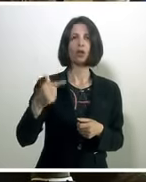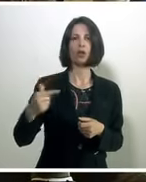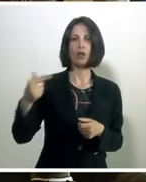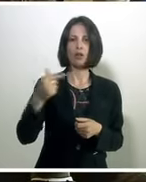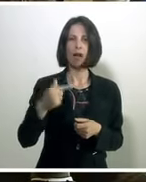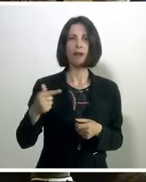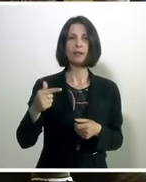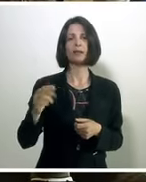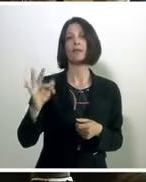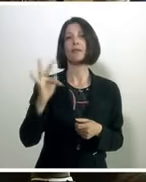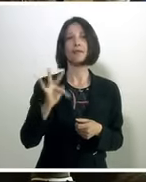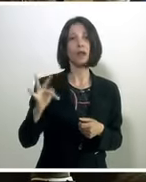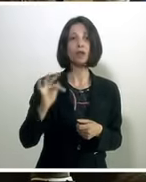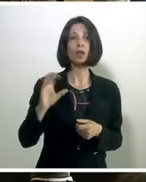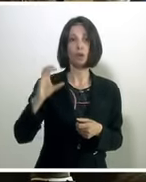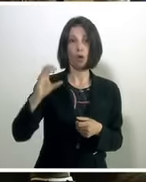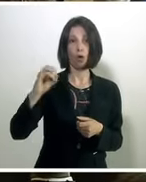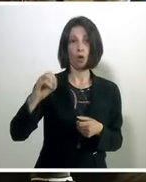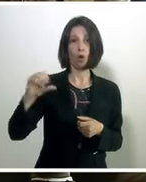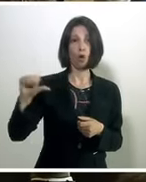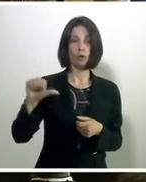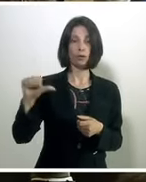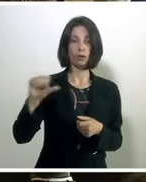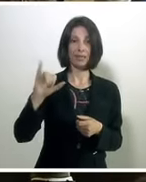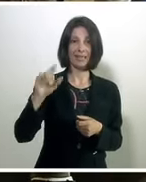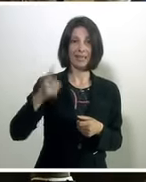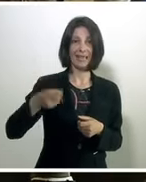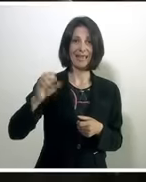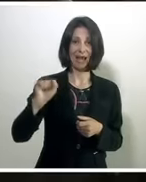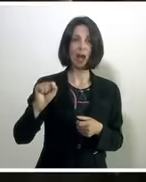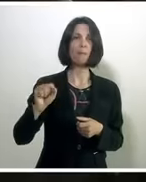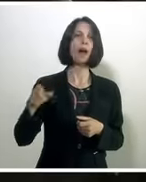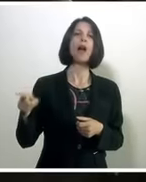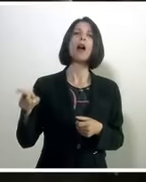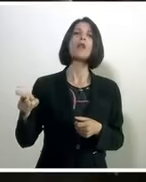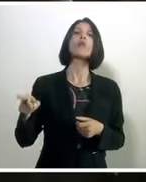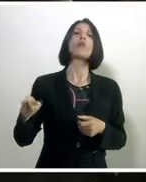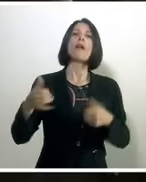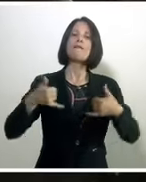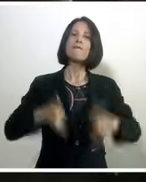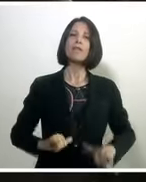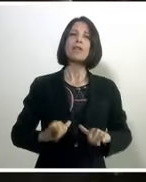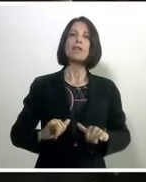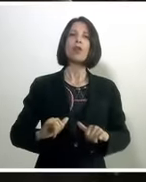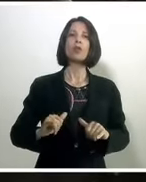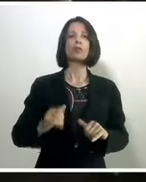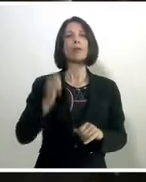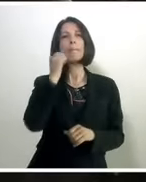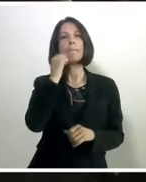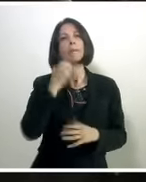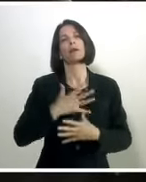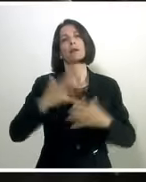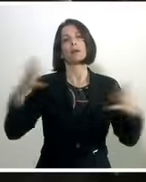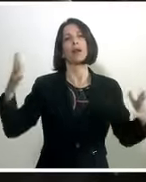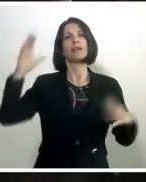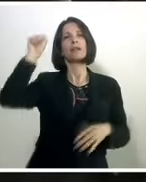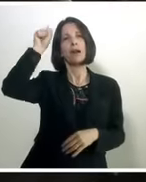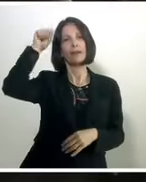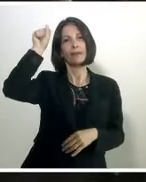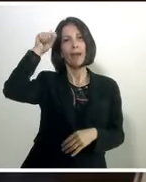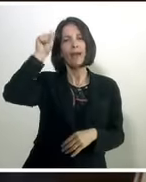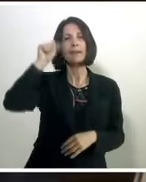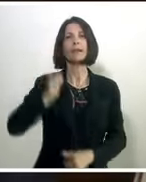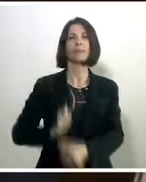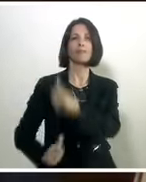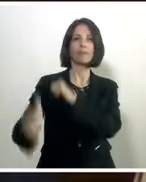ma egli è figlio anche di una più grande madre la Sardegna che nella generazione immediatamente precedente la cui attività